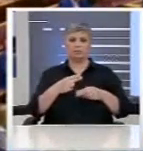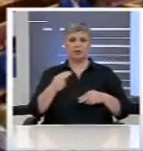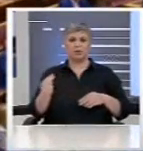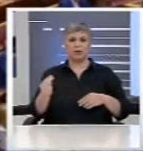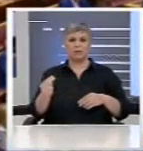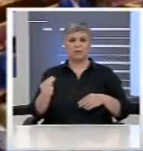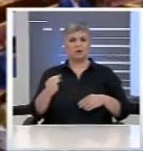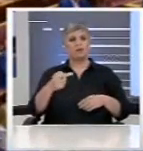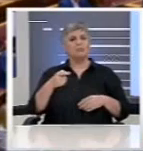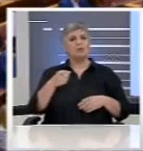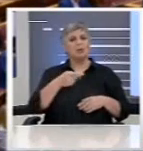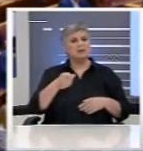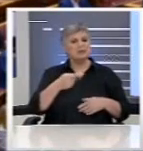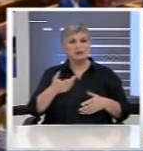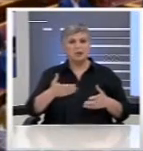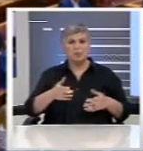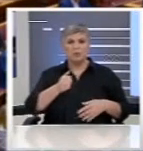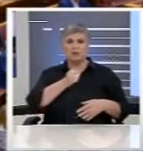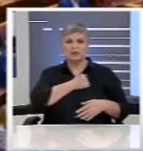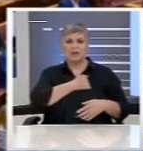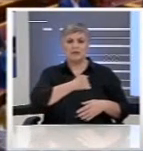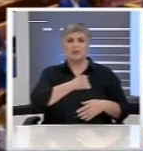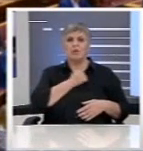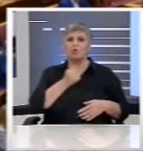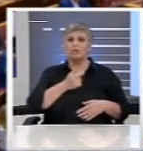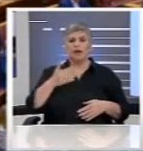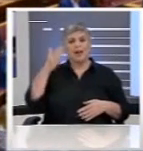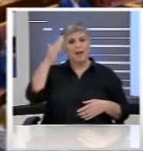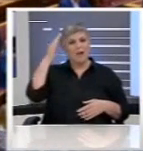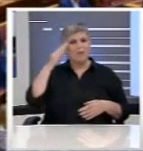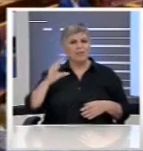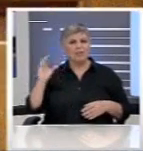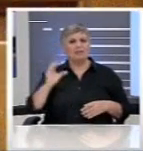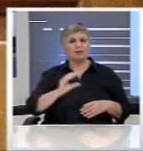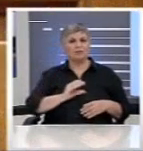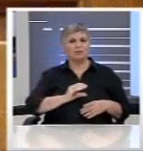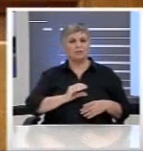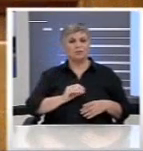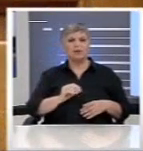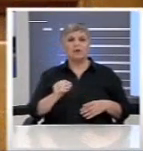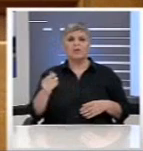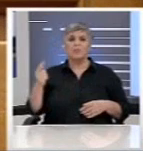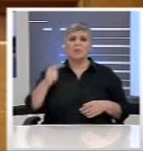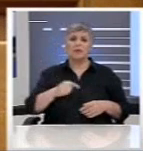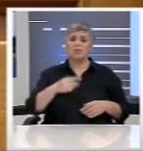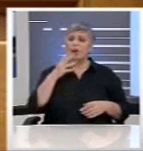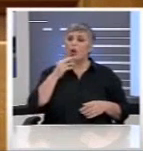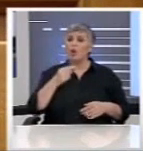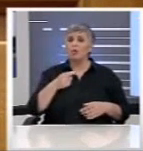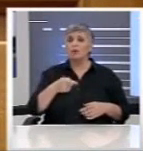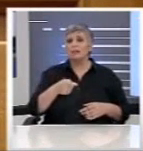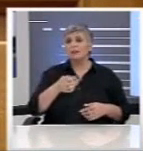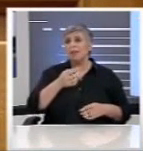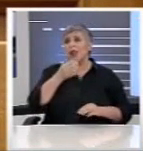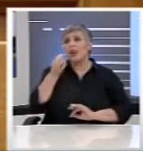θα έρθουν να εμπιστευτούν ξανά την ελληνική οικονομία, επειδή εσείς τους τάζετε, τα ίδια μας λέτε